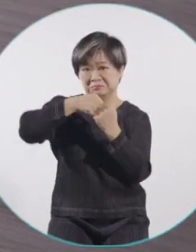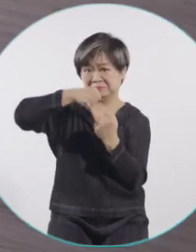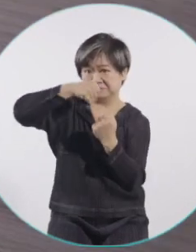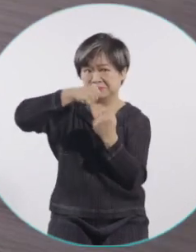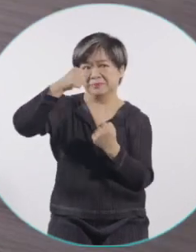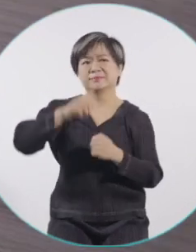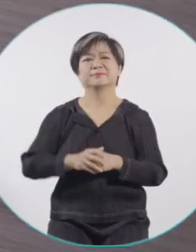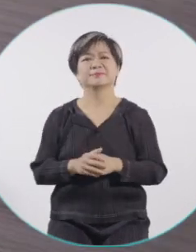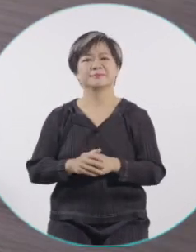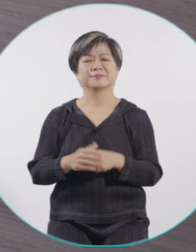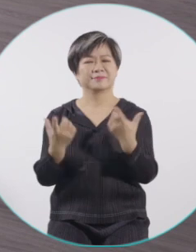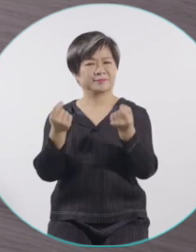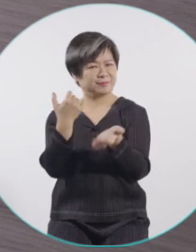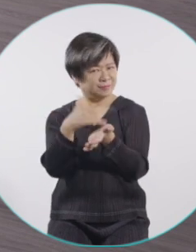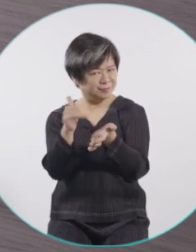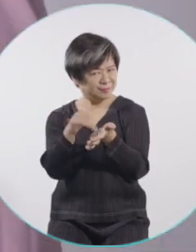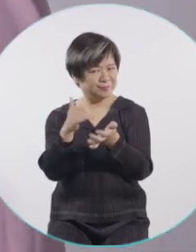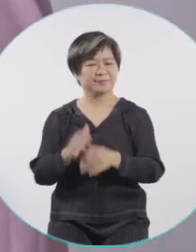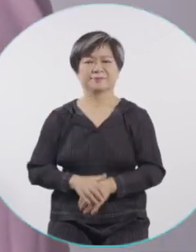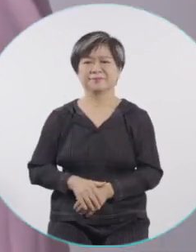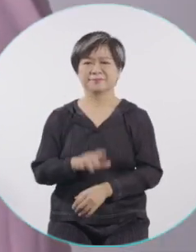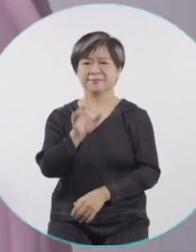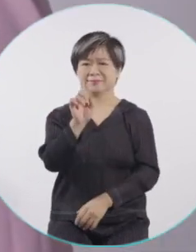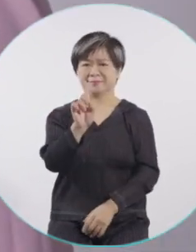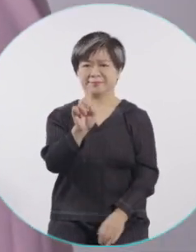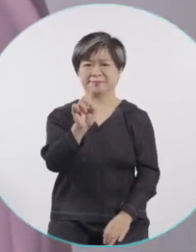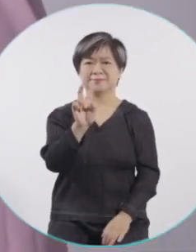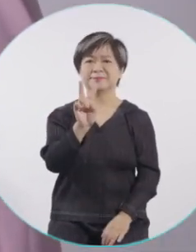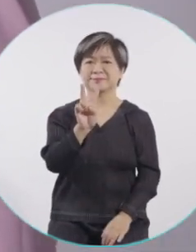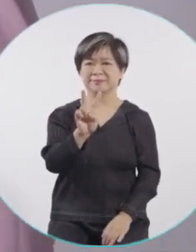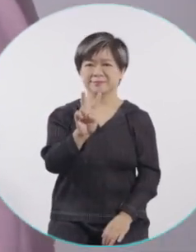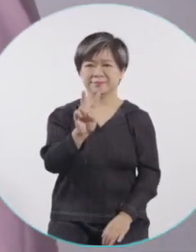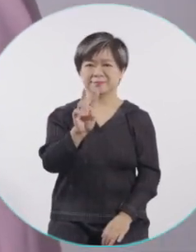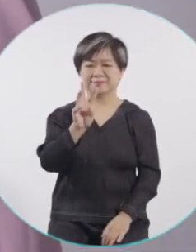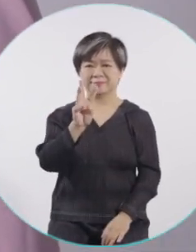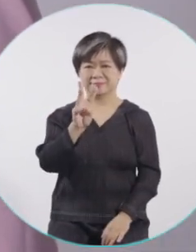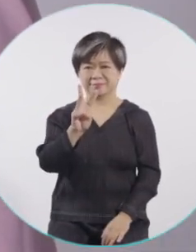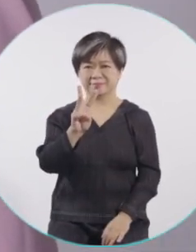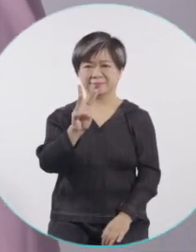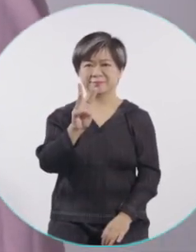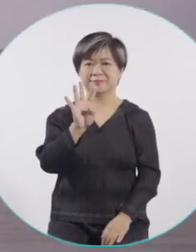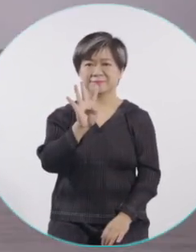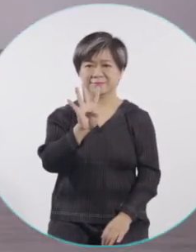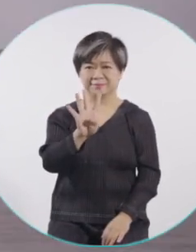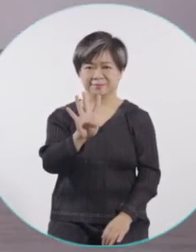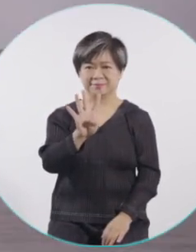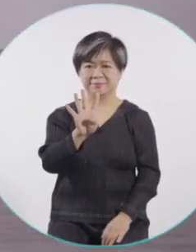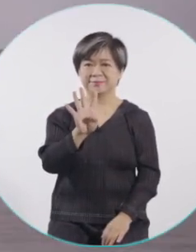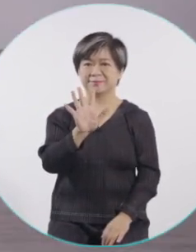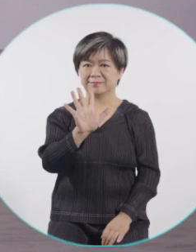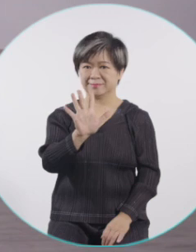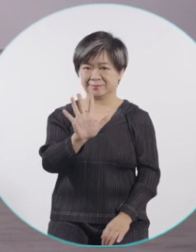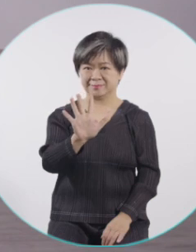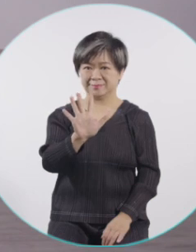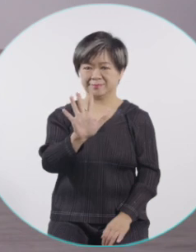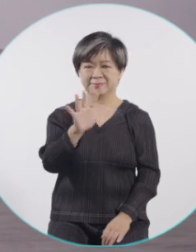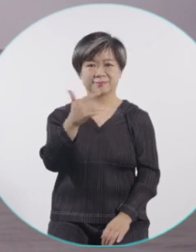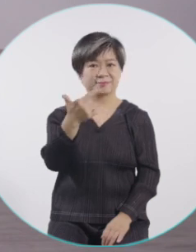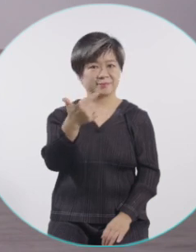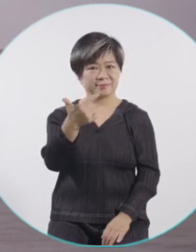下来呢，我们一样从一数到十，一、二、三、四、